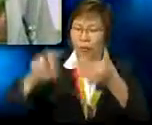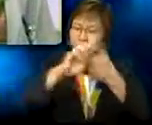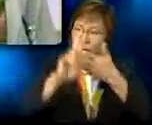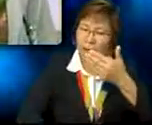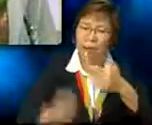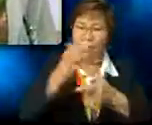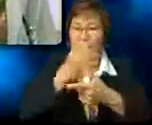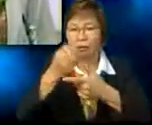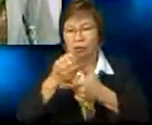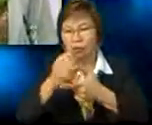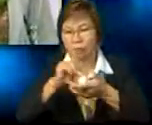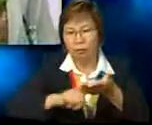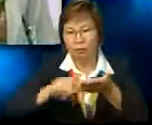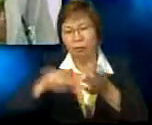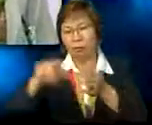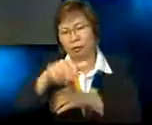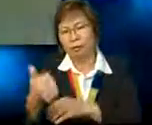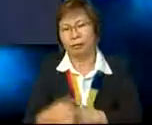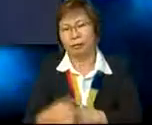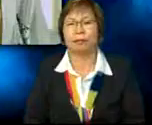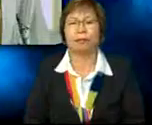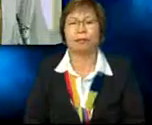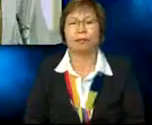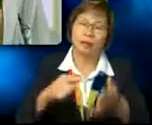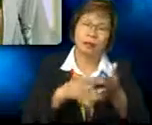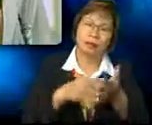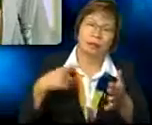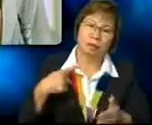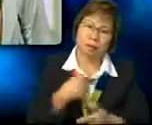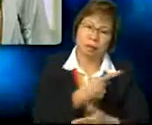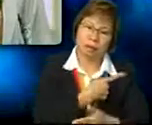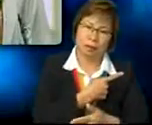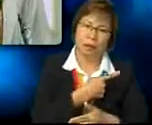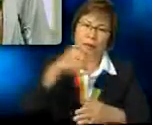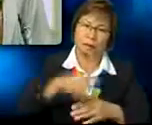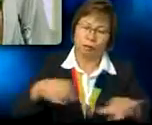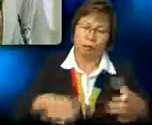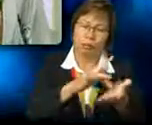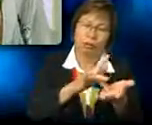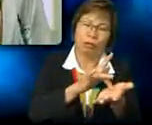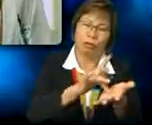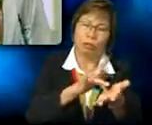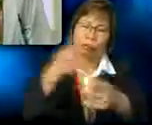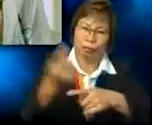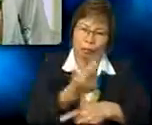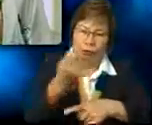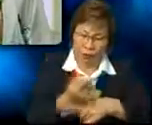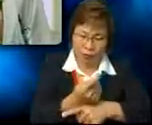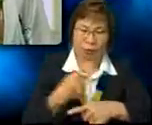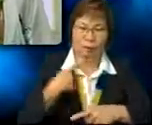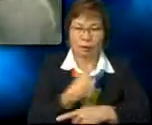darah atau pemeriksaan yang lain. Kadang-kadang kita kena buat rawatan yang praktik, iaitu